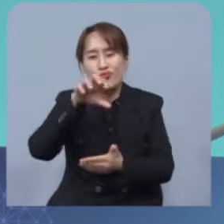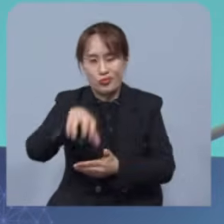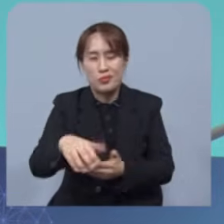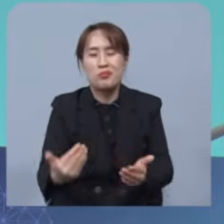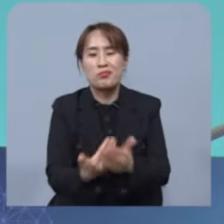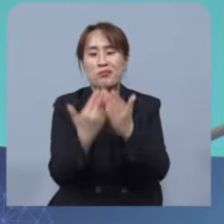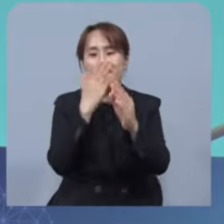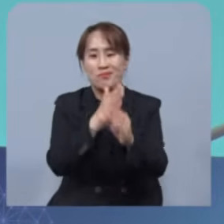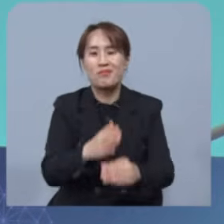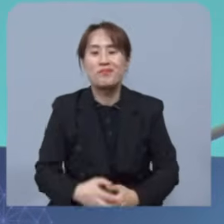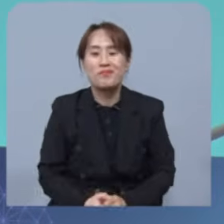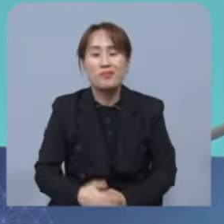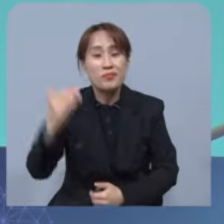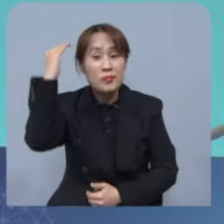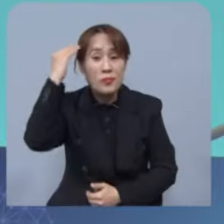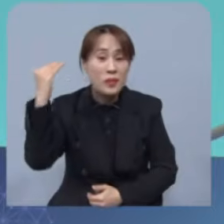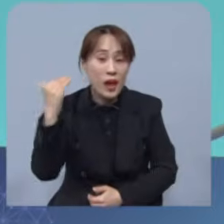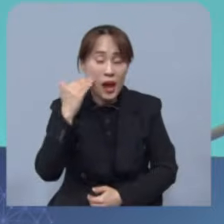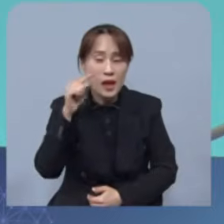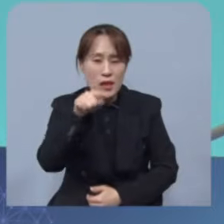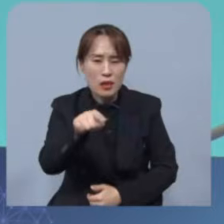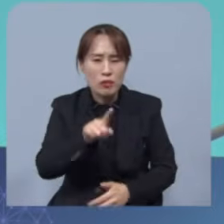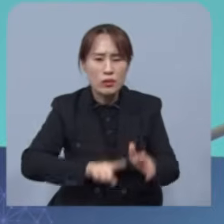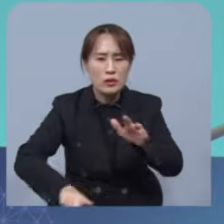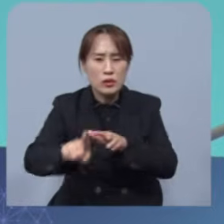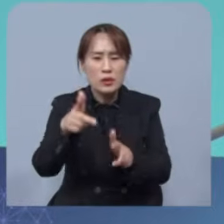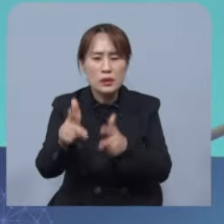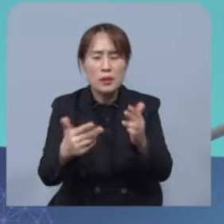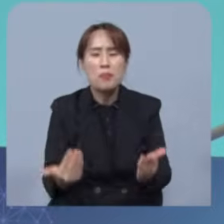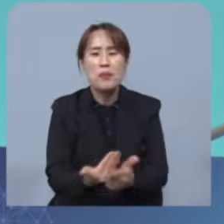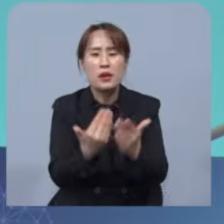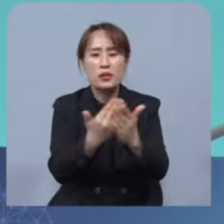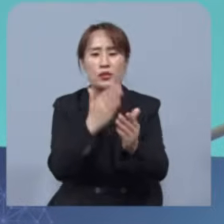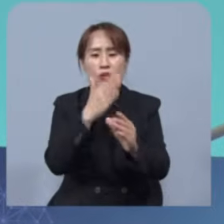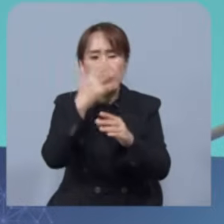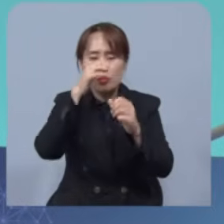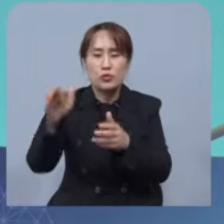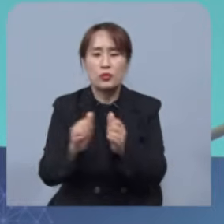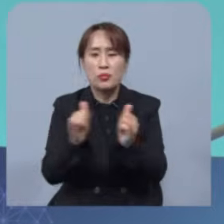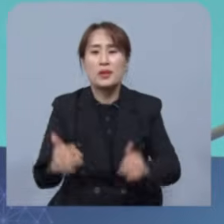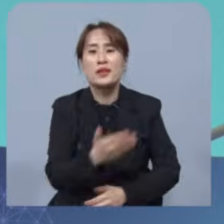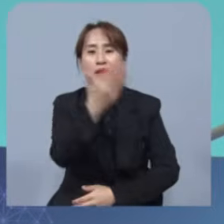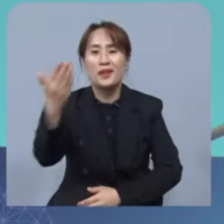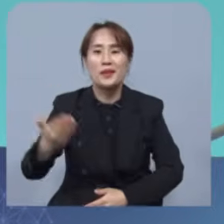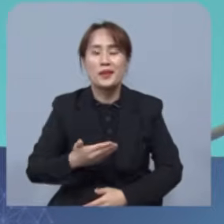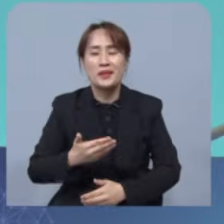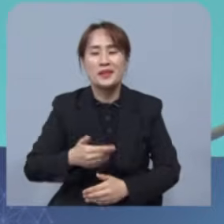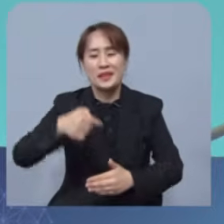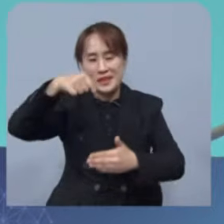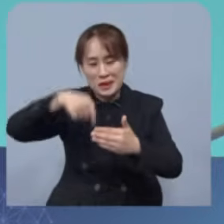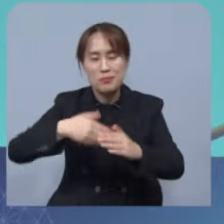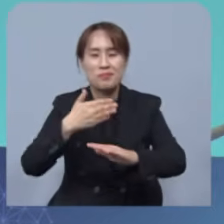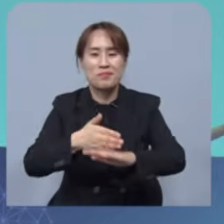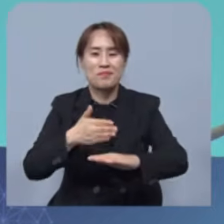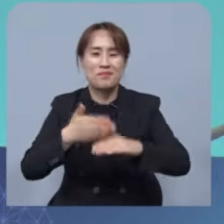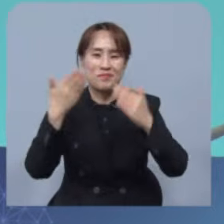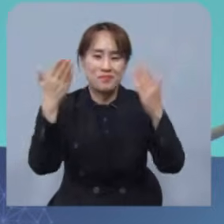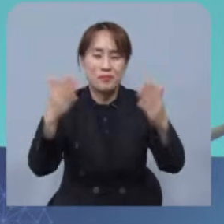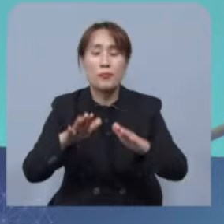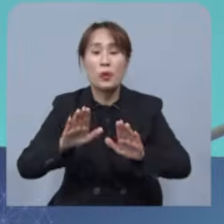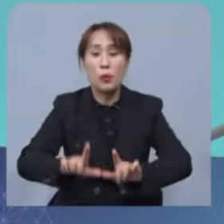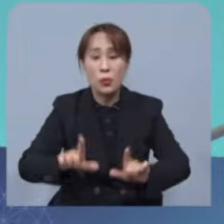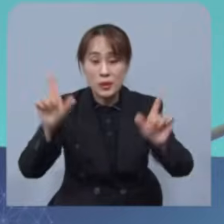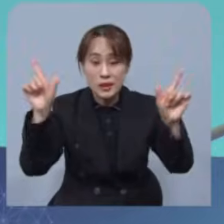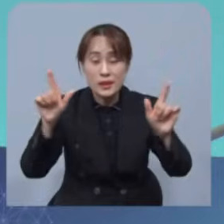잡고 있습니다. 대한민국의 이와 같은 첨단 산업을 키워주신 우리 충북 도민 여러분께 먼저 깊이 감사드립니다.